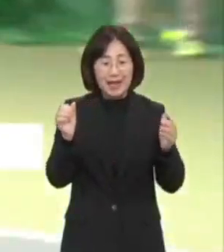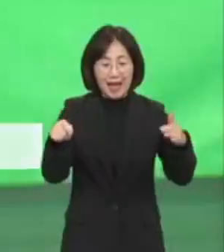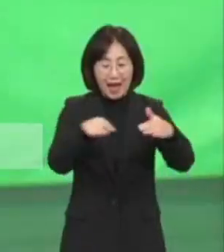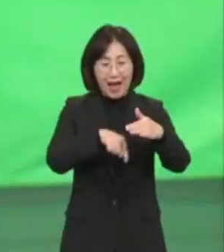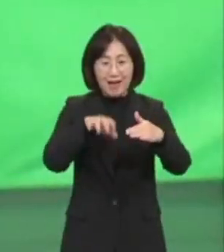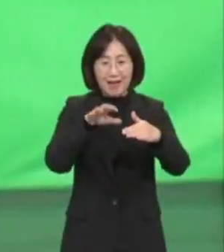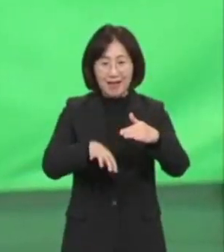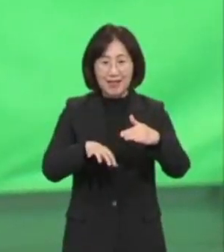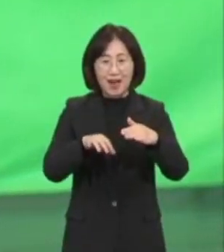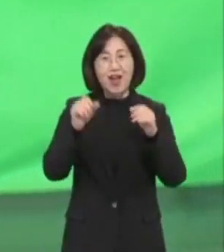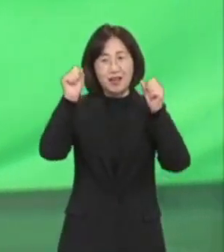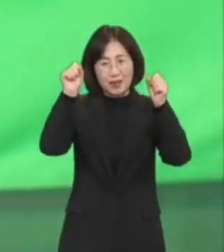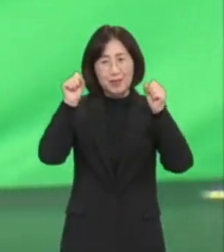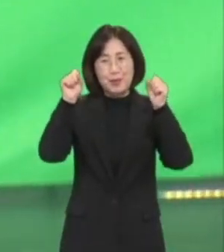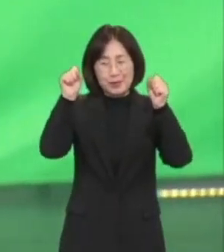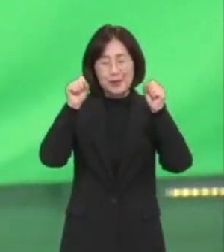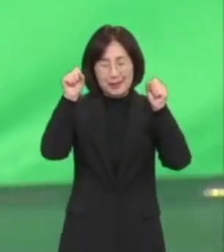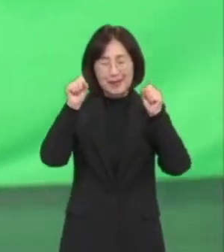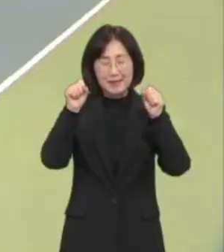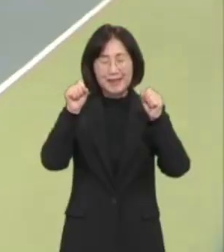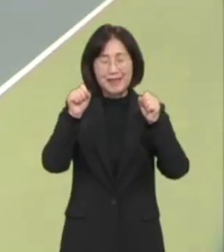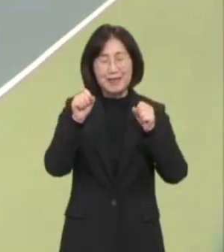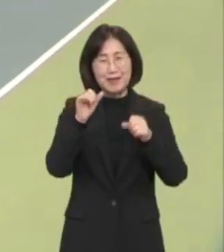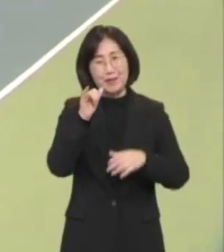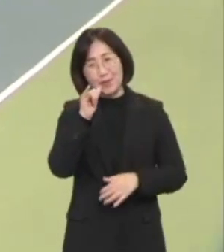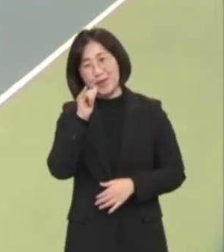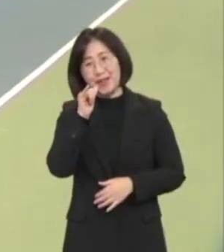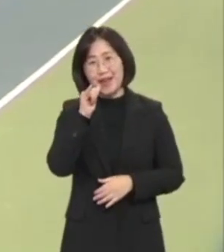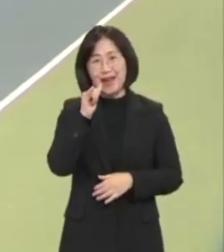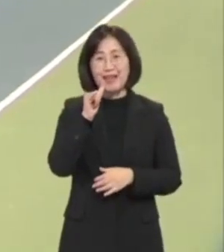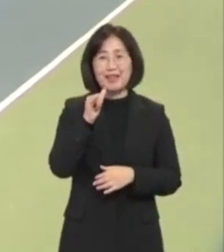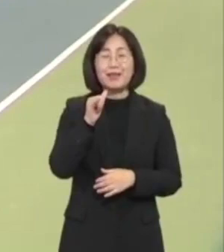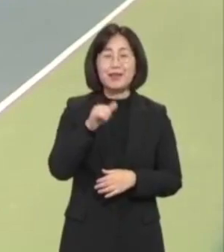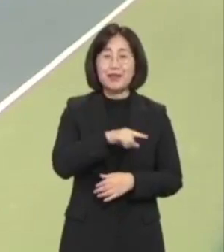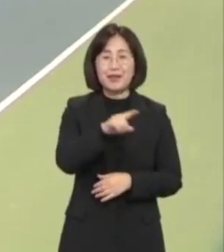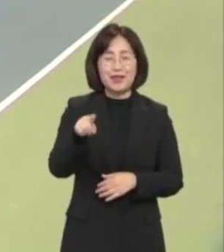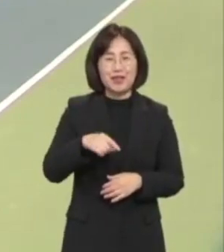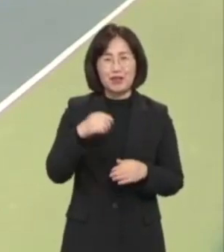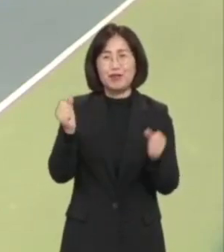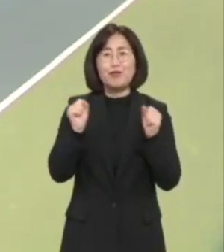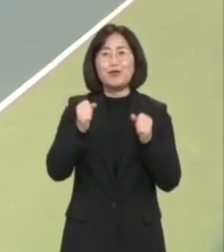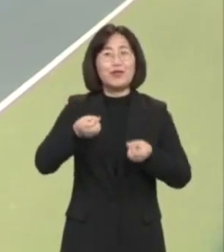생활체육인들의 열정에 추위도 잊게 됩니다. TJB 김철진입니다.